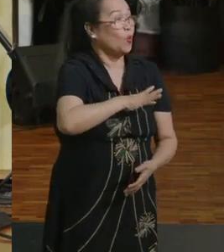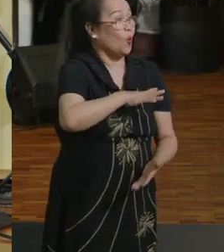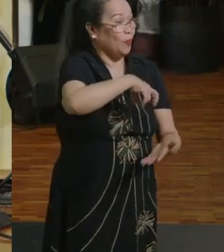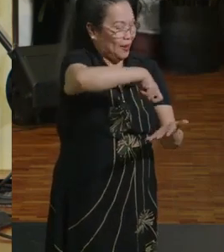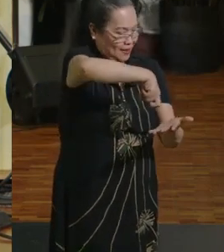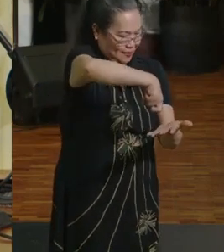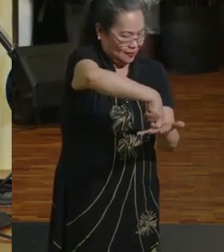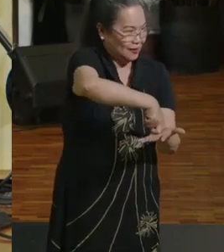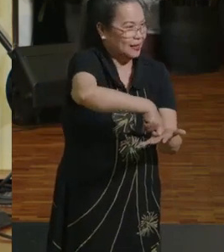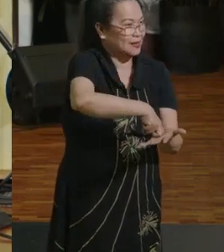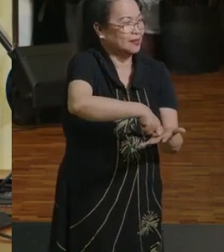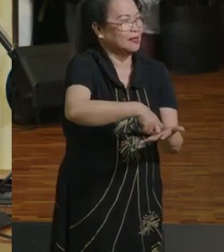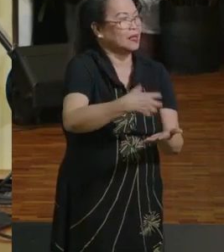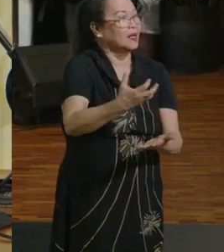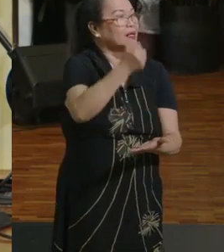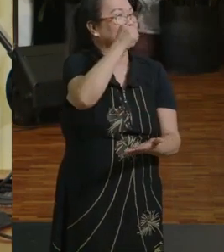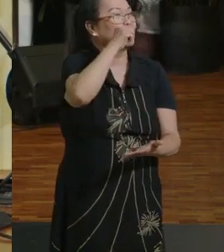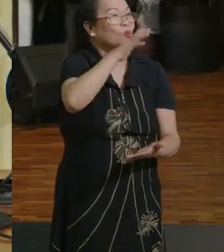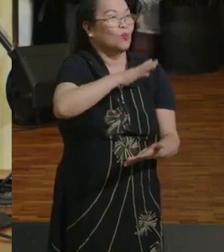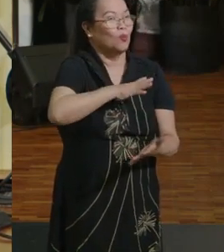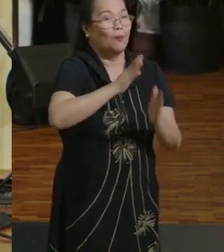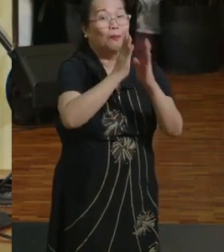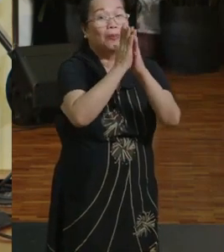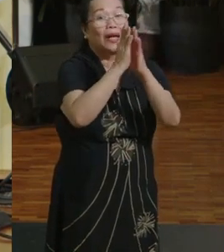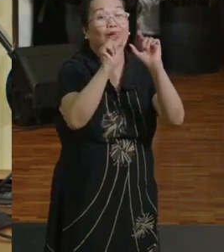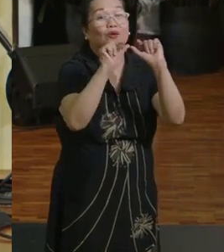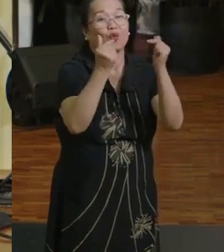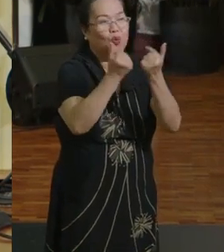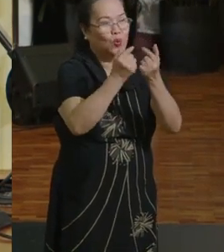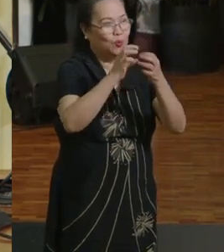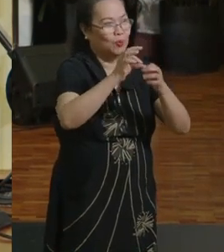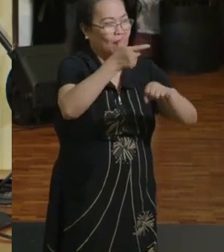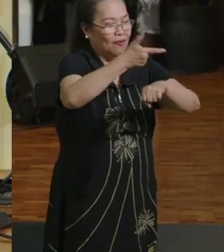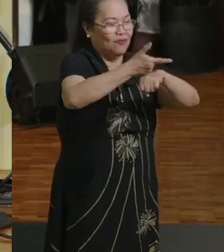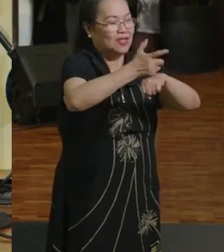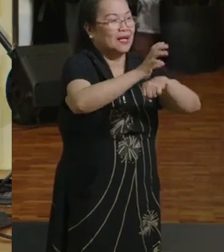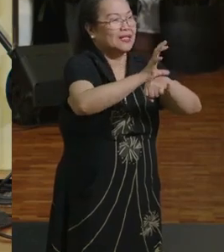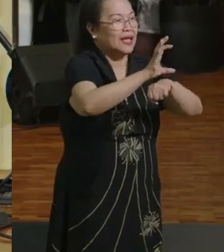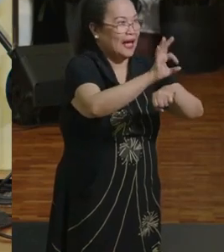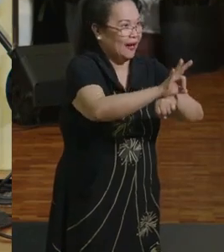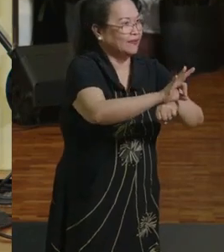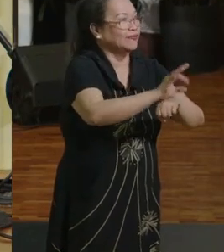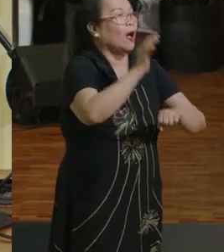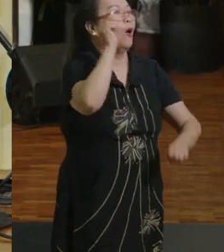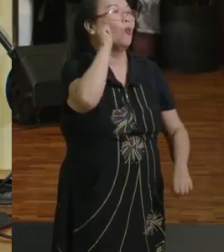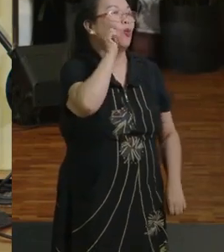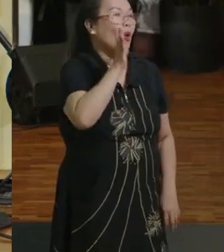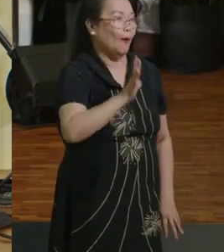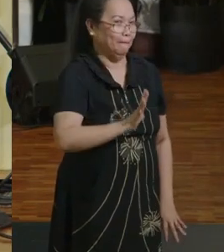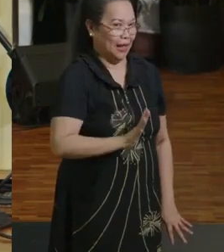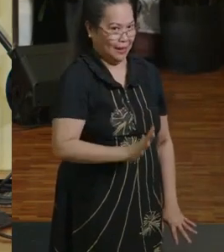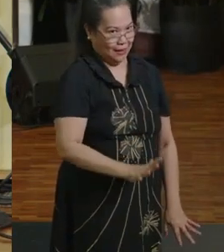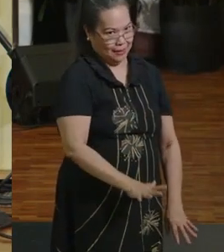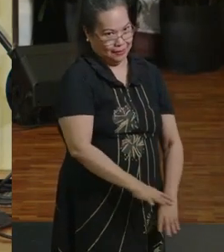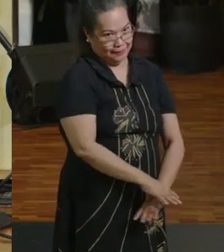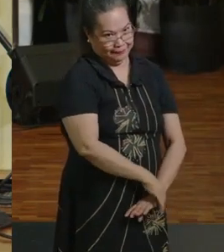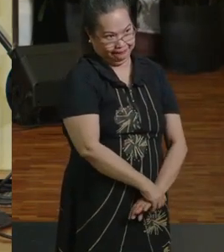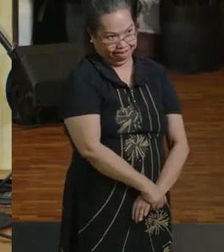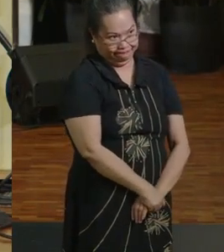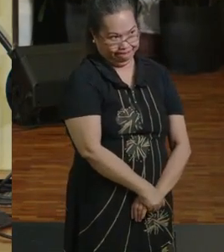Malinaw. Prayer ministry po yon ng guess who? Mga